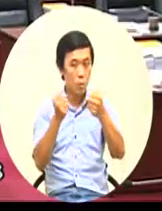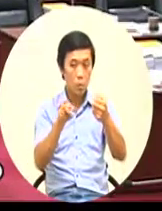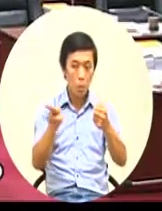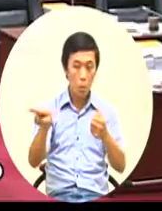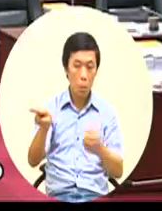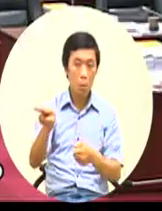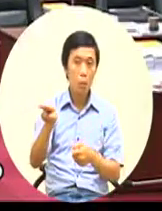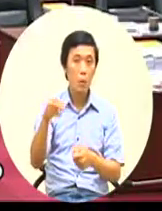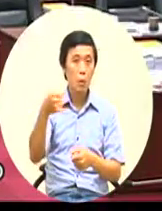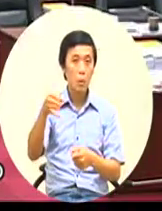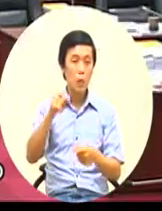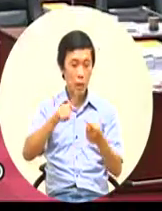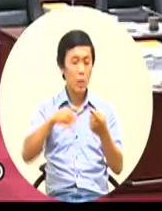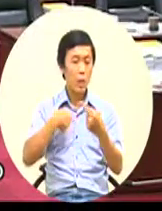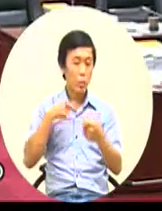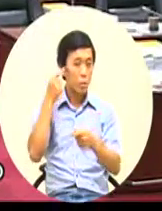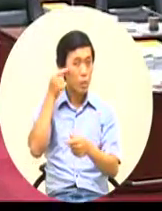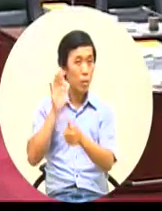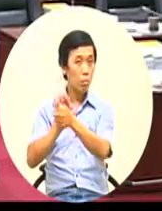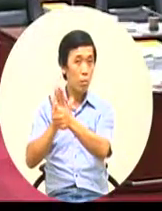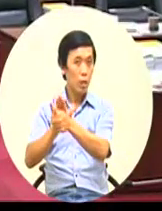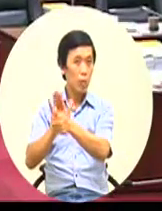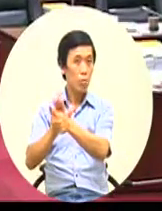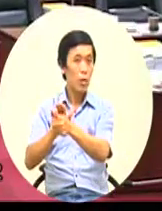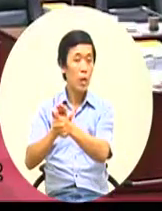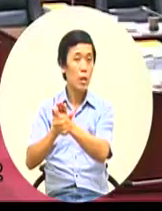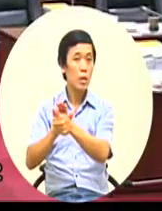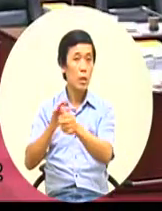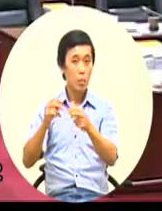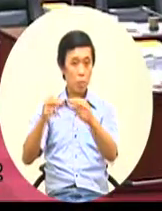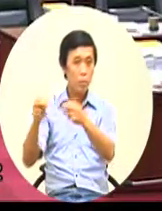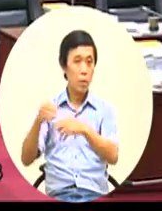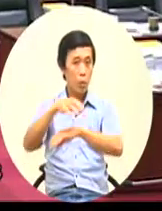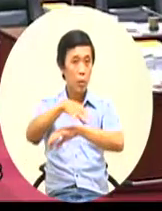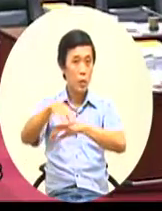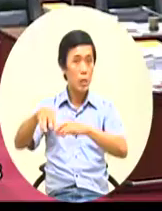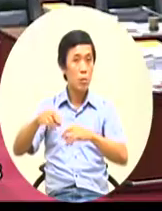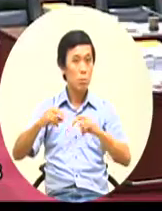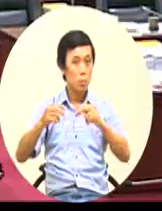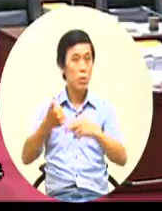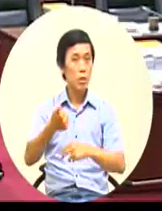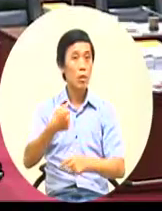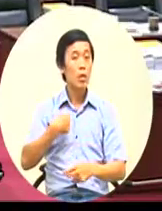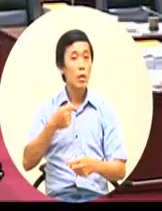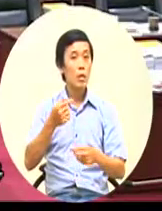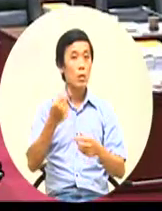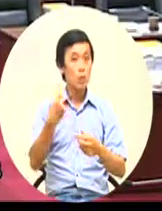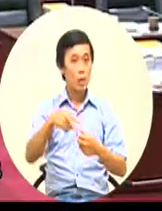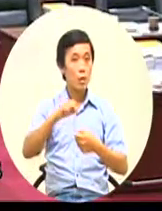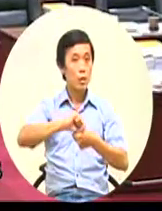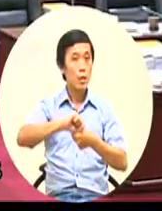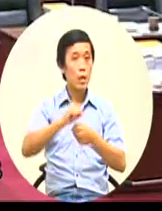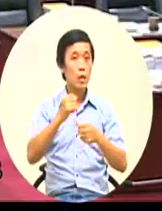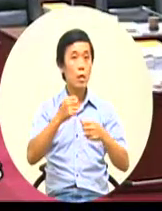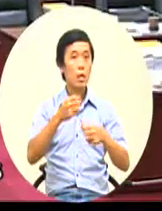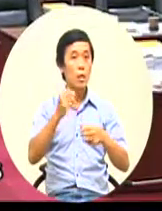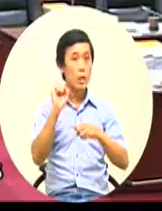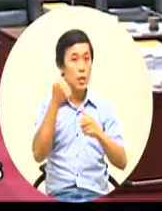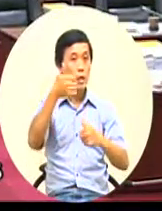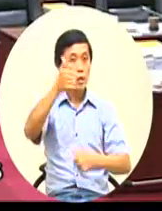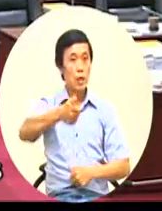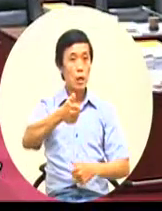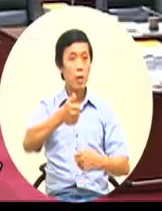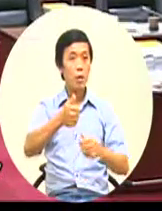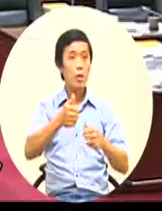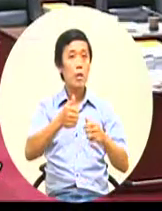民有更好的环境。所以那一年，加上议长，我们全力支持生日公园就诞生了。但